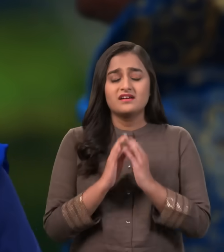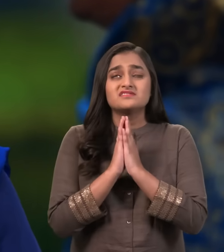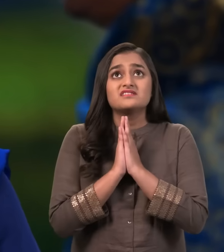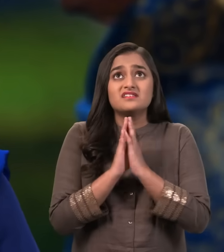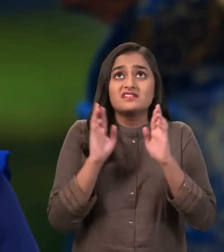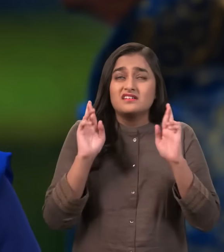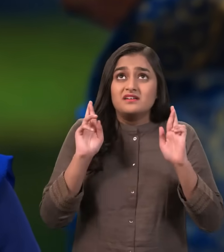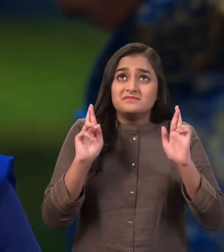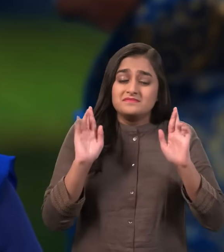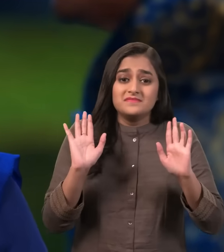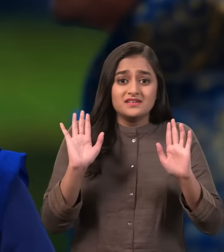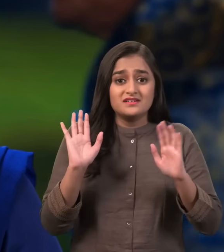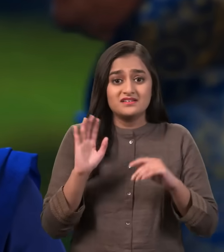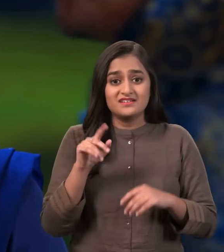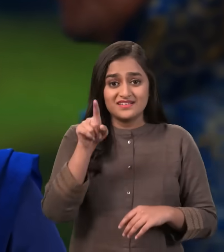सिर्फ करे